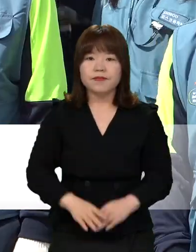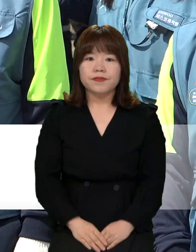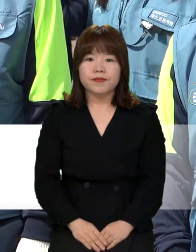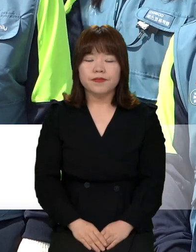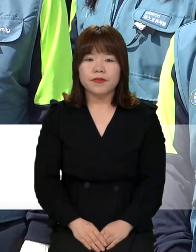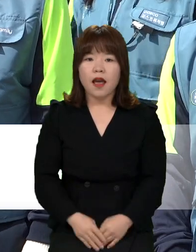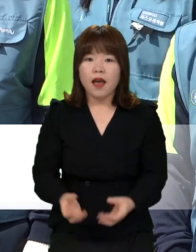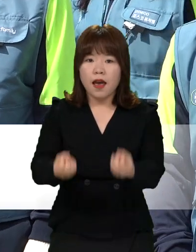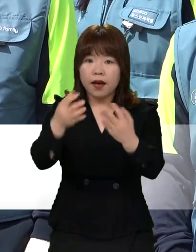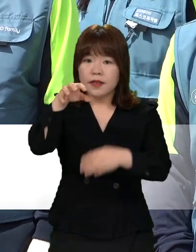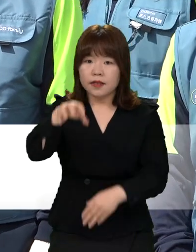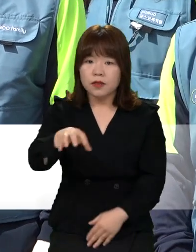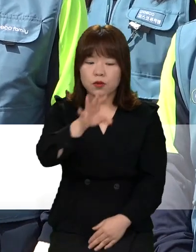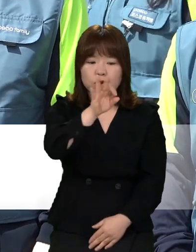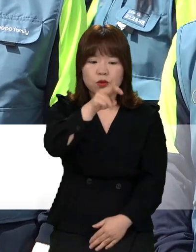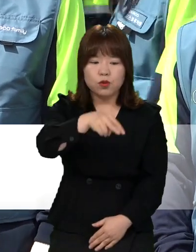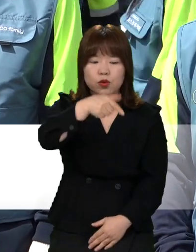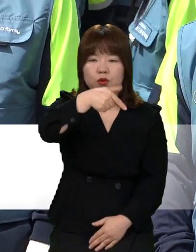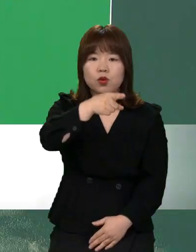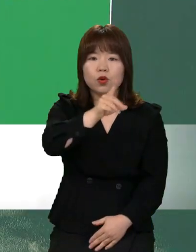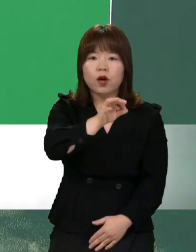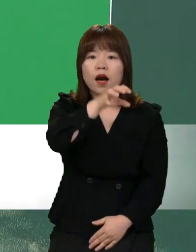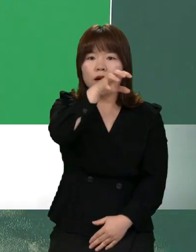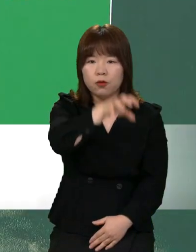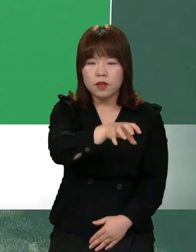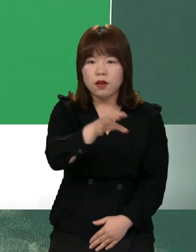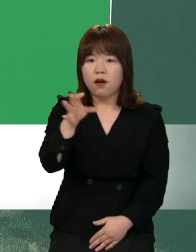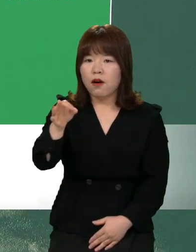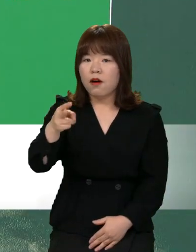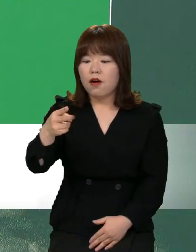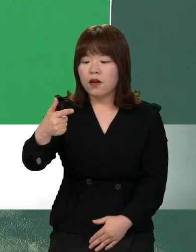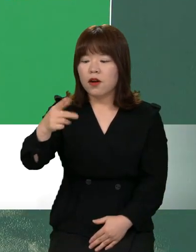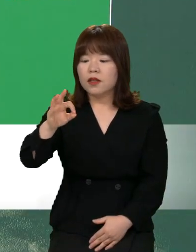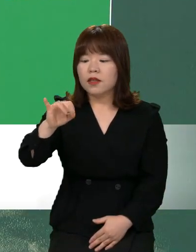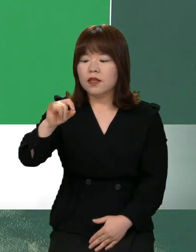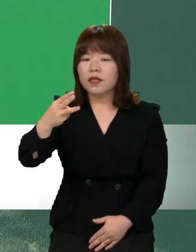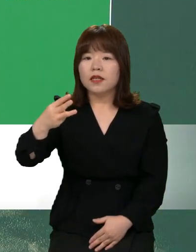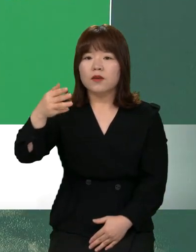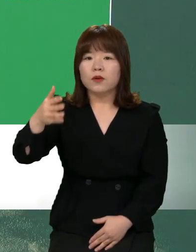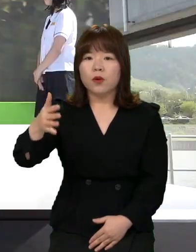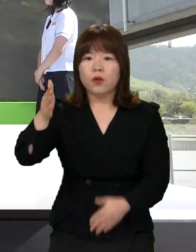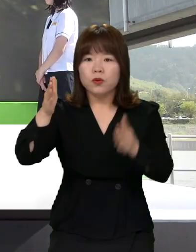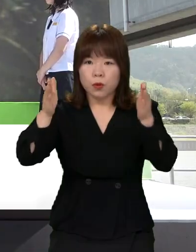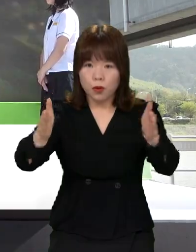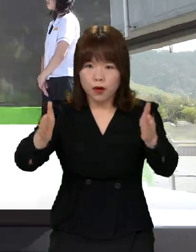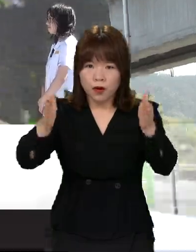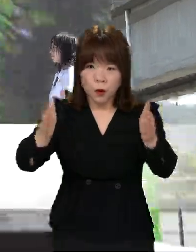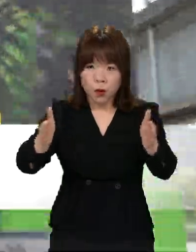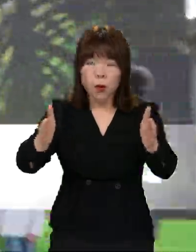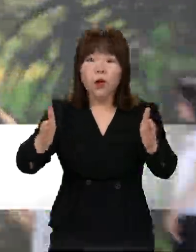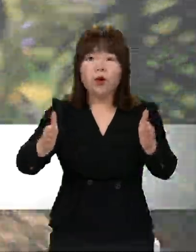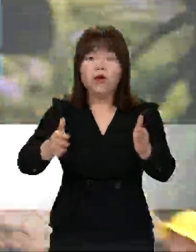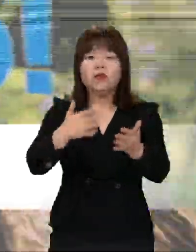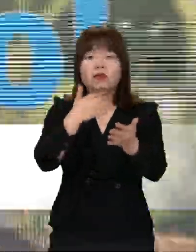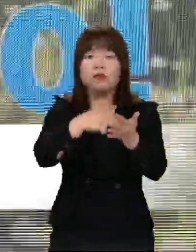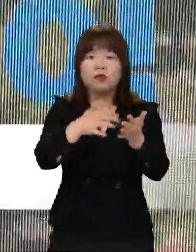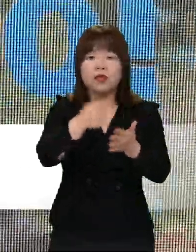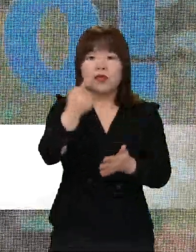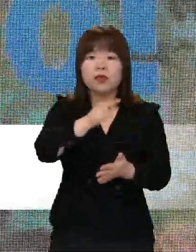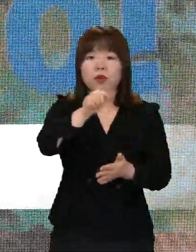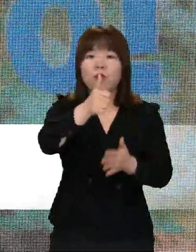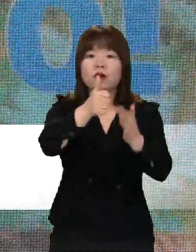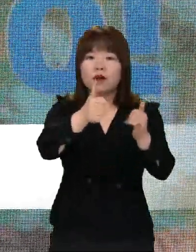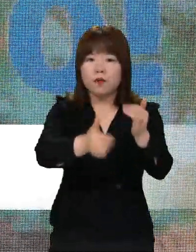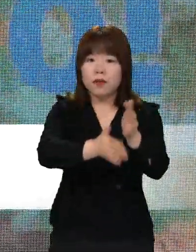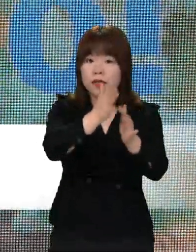개최했습니다. 이번 행사는 유강 정수장에서 연일 향교 앞 건널목 1km 구간에 걸쳐 열렸으며